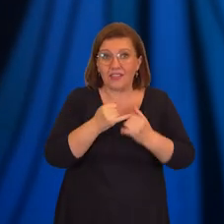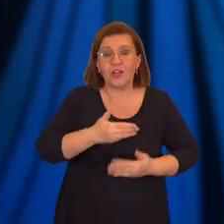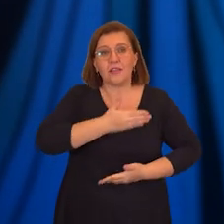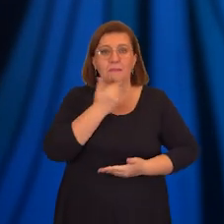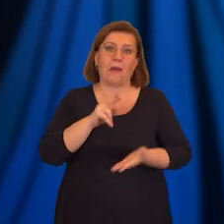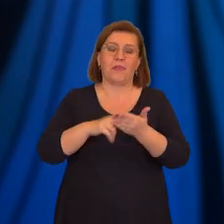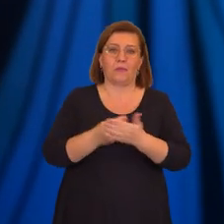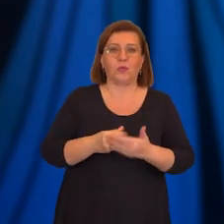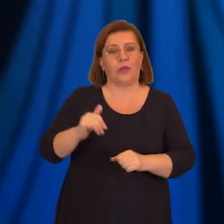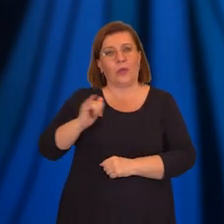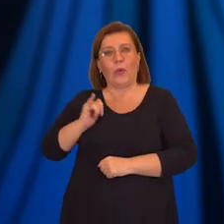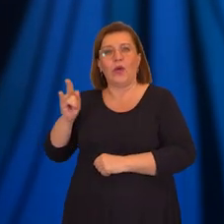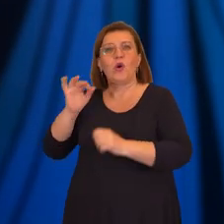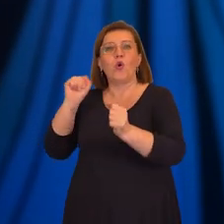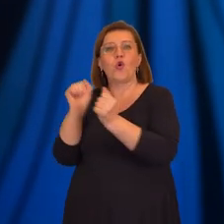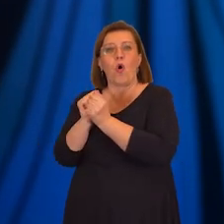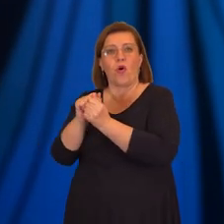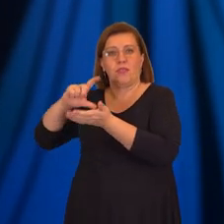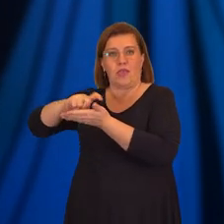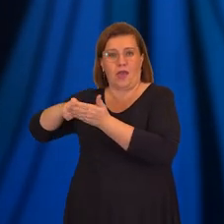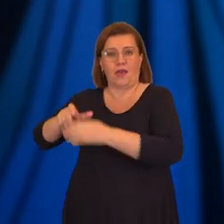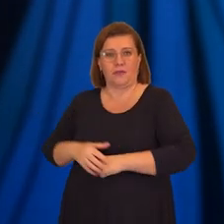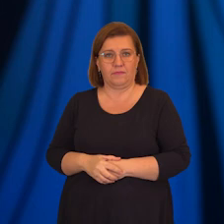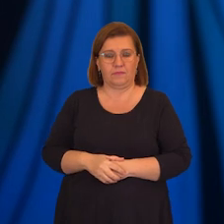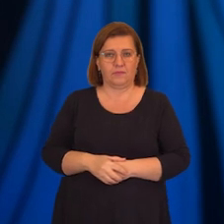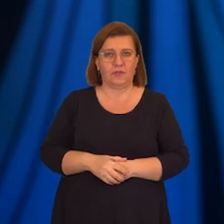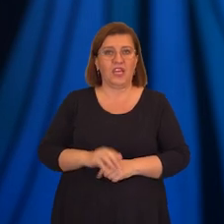jest chłodnia. Zdarza się, że